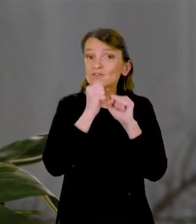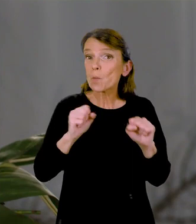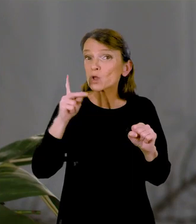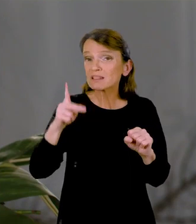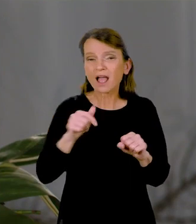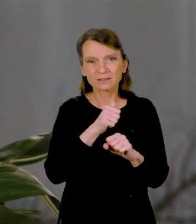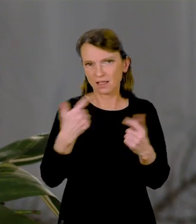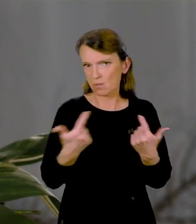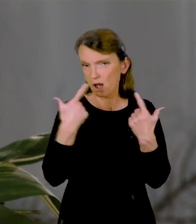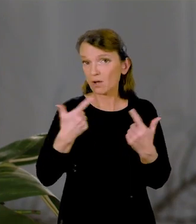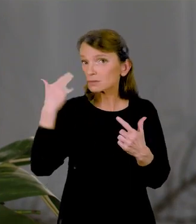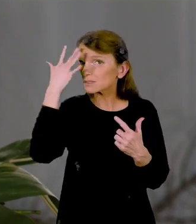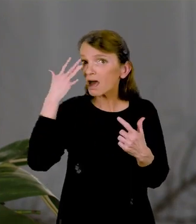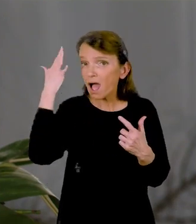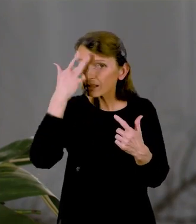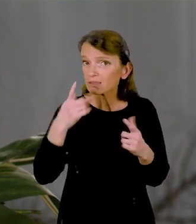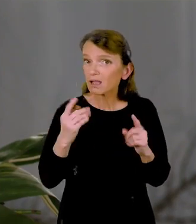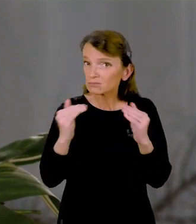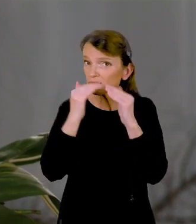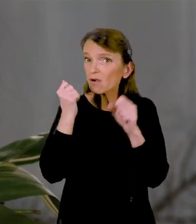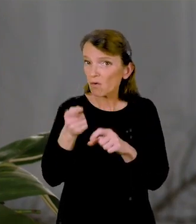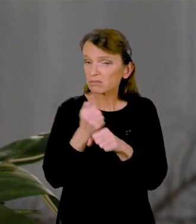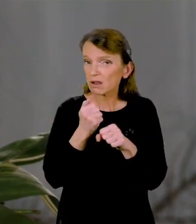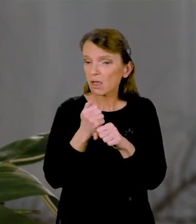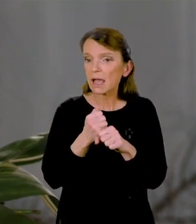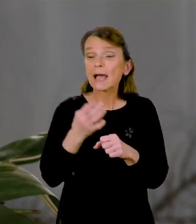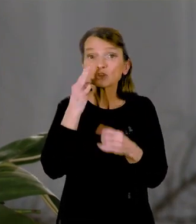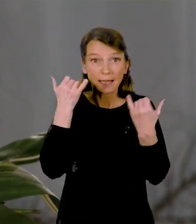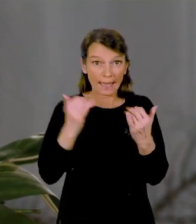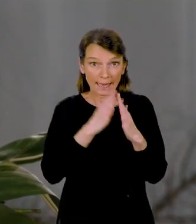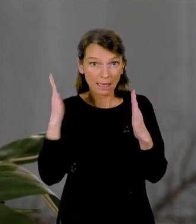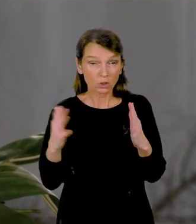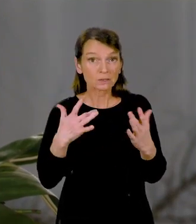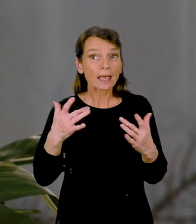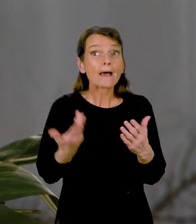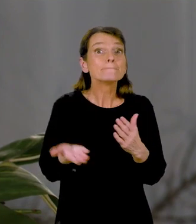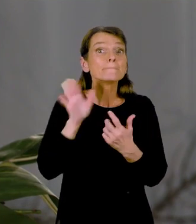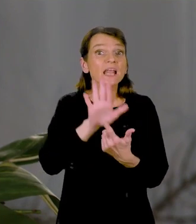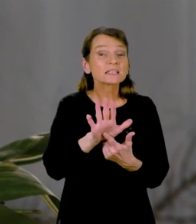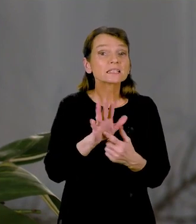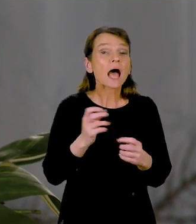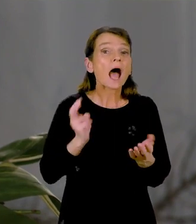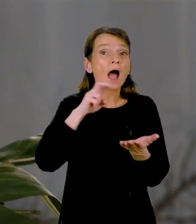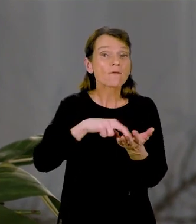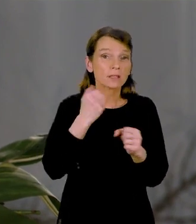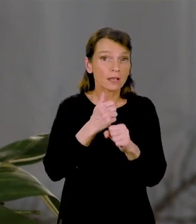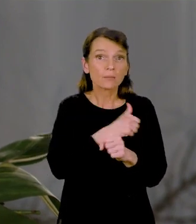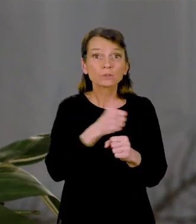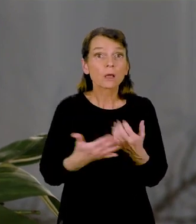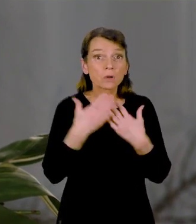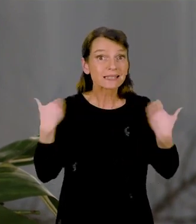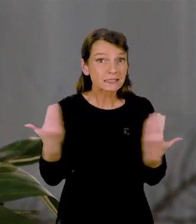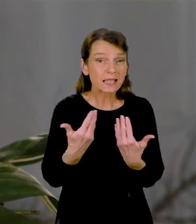sanjaš. In če tudi se zdi, da v tej sezoni delamo predstave sami zase in jih po internih premierah spravljamo v